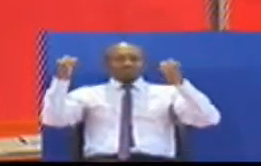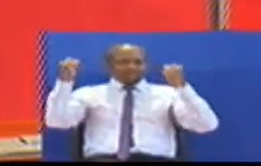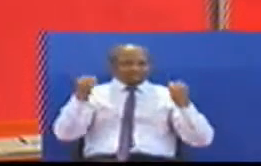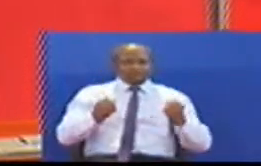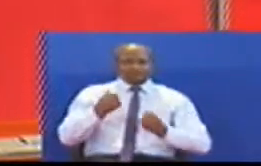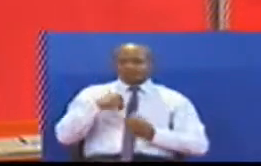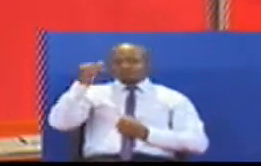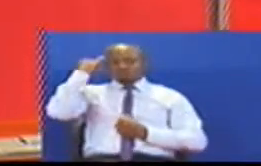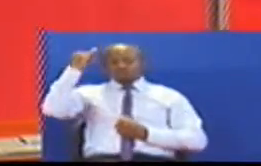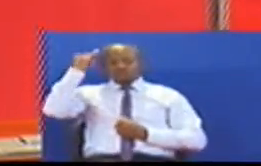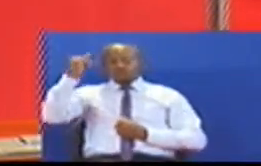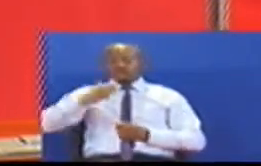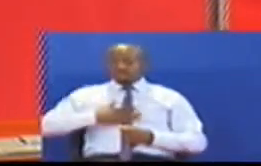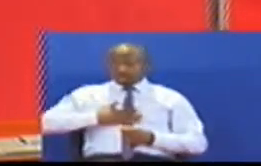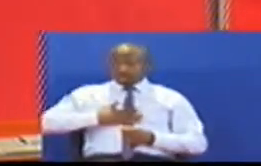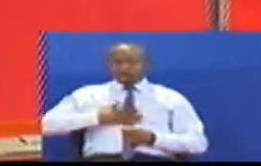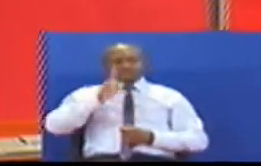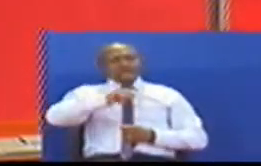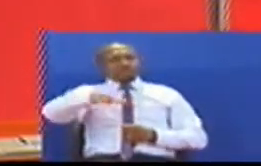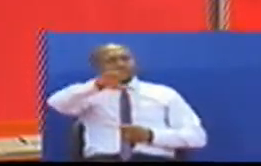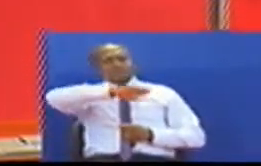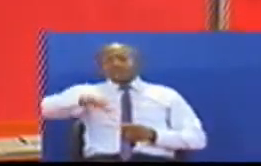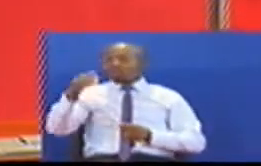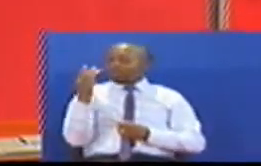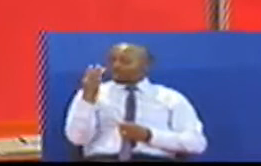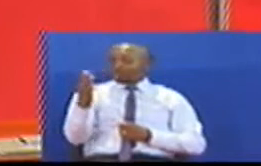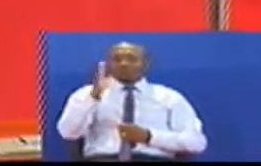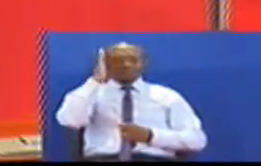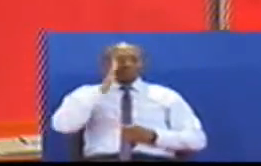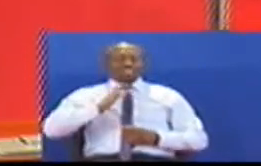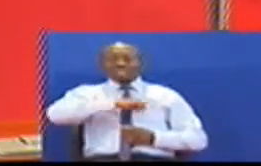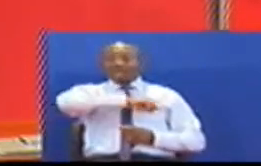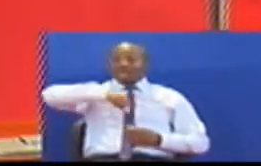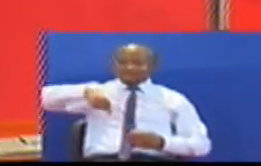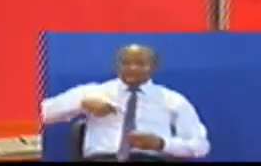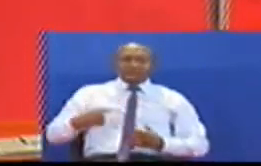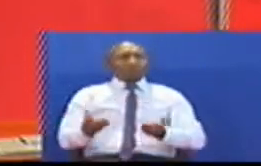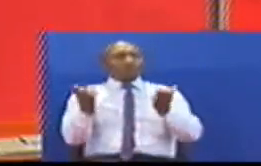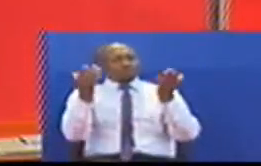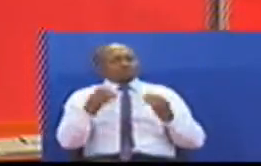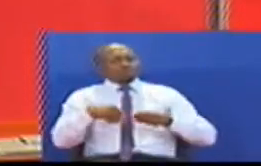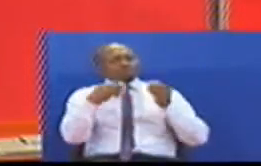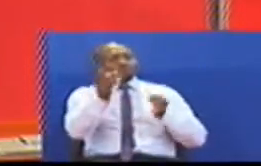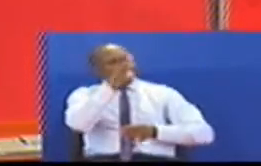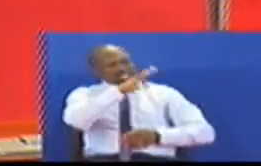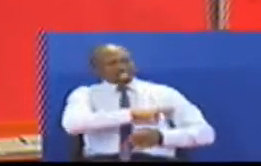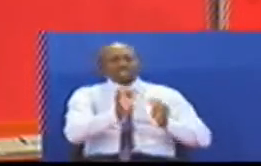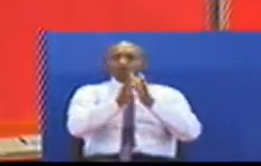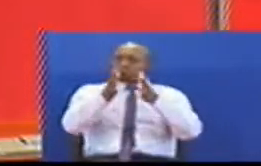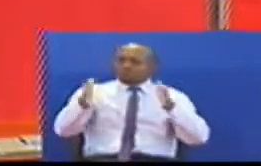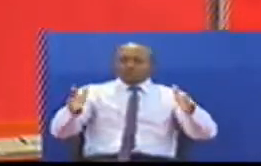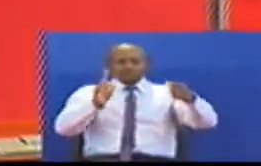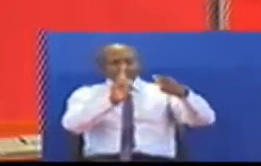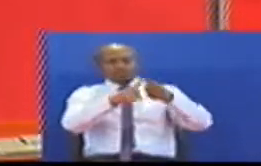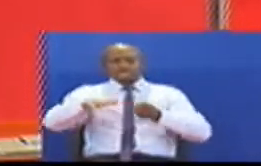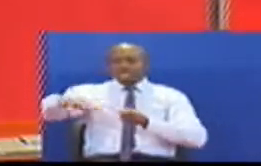ushauri wangu, yako maeneo matatu ambayo vijana wetu pale yani wanaweza wakaajiriwa na wakapata ajira kubwa. Moja ni eneo